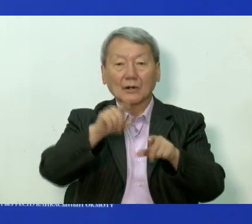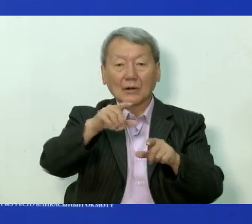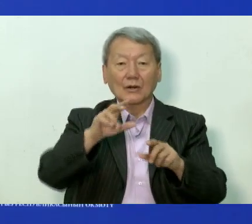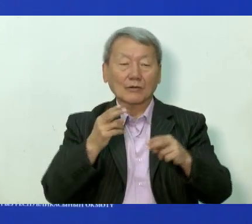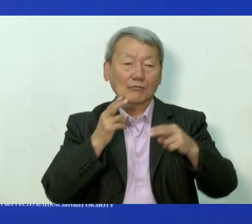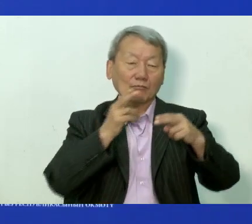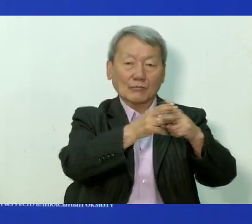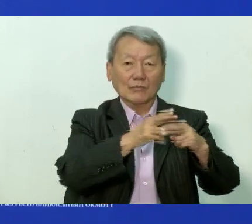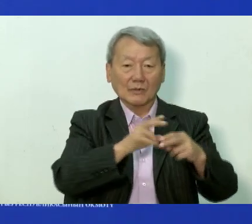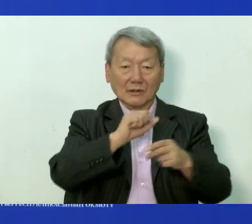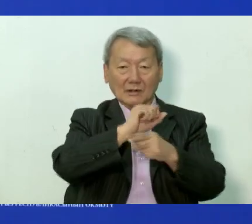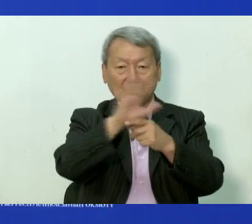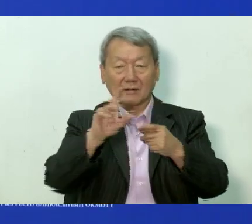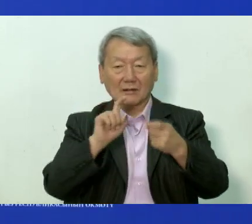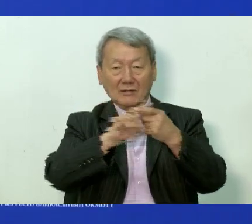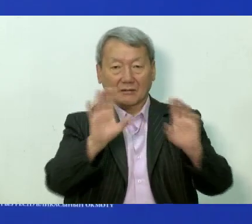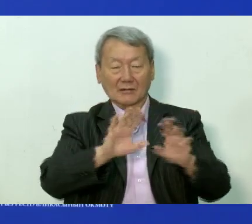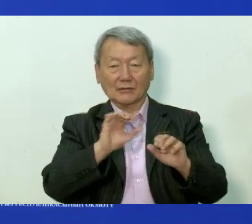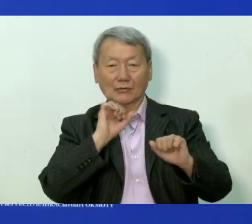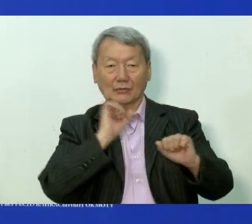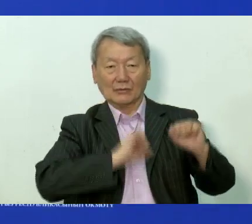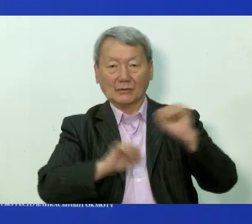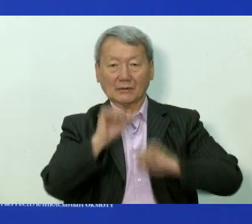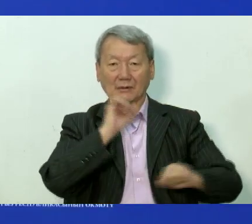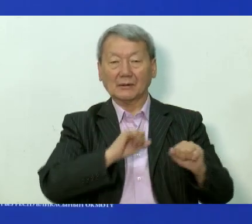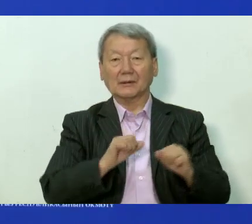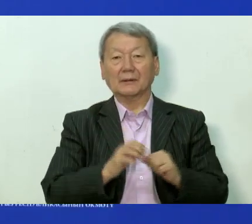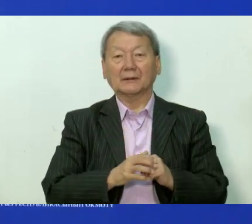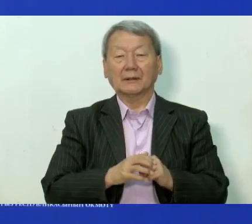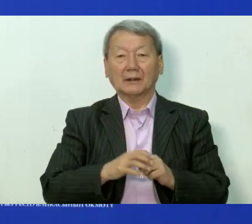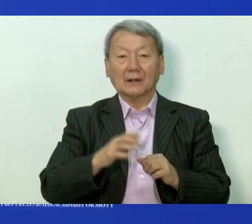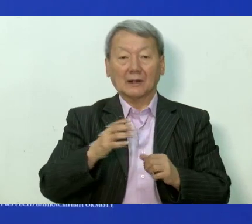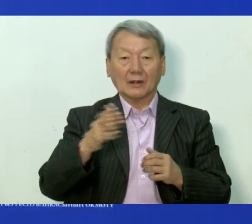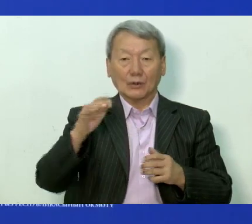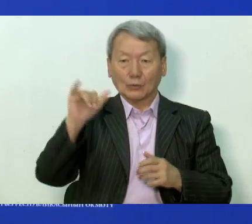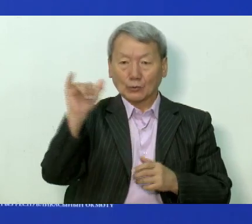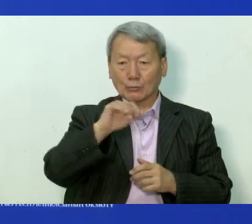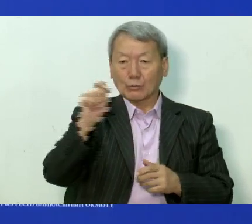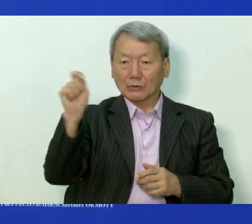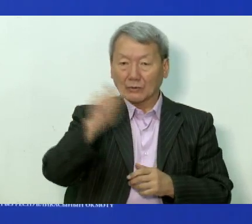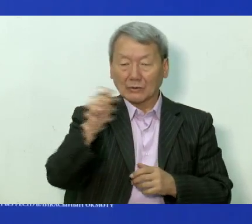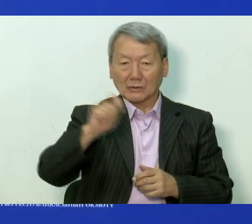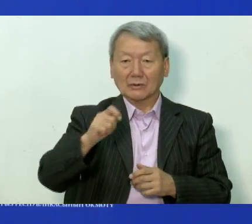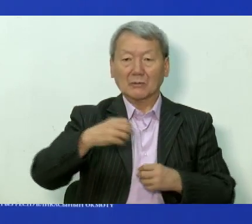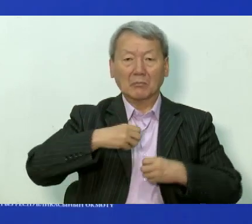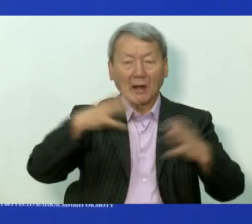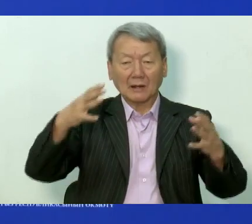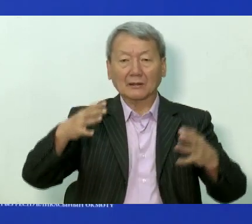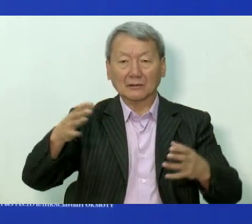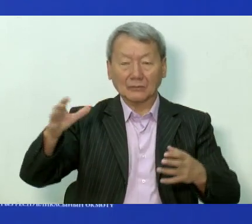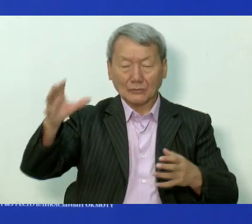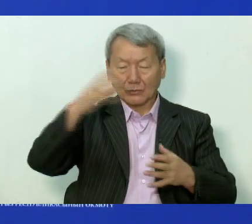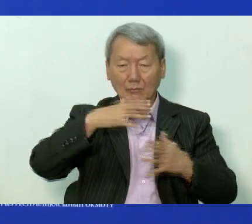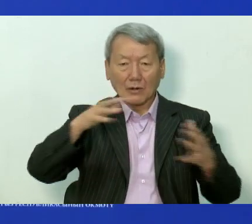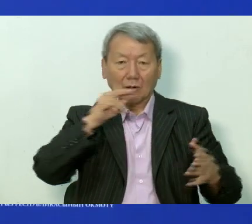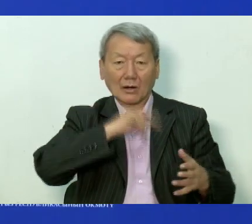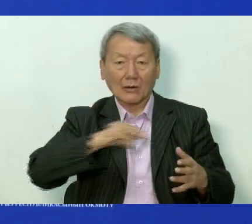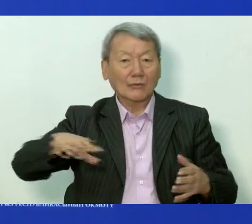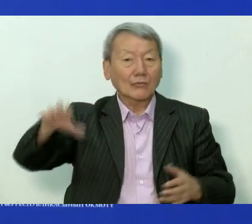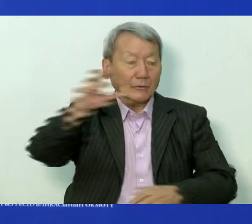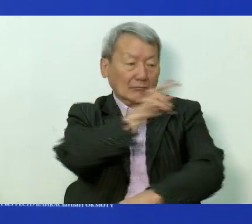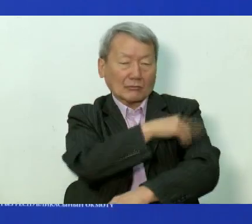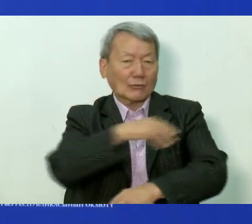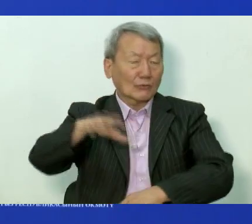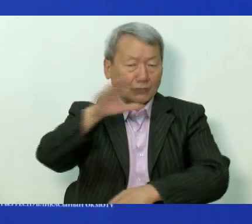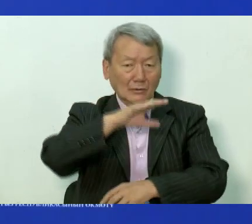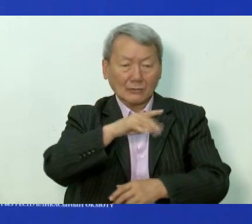сдерживанию коронавирусной инфекции. Без выходных, без праздников, с большой нагрузкой работают все наши